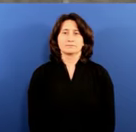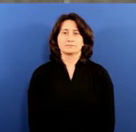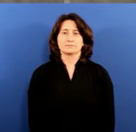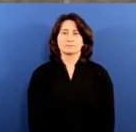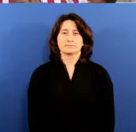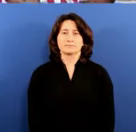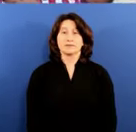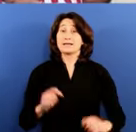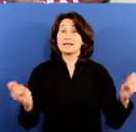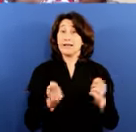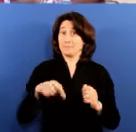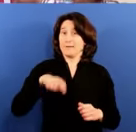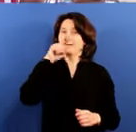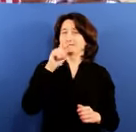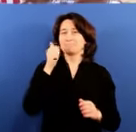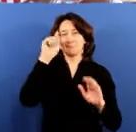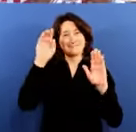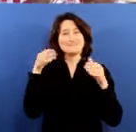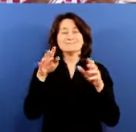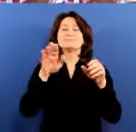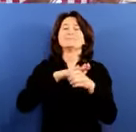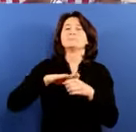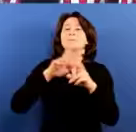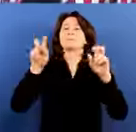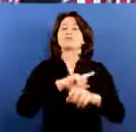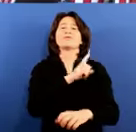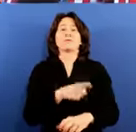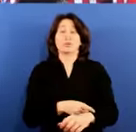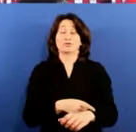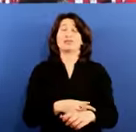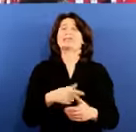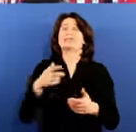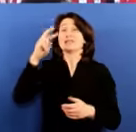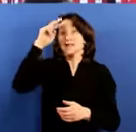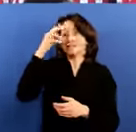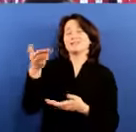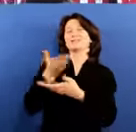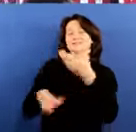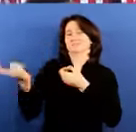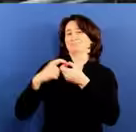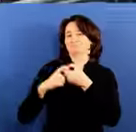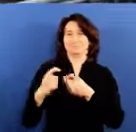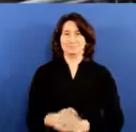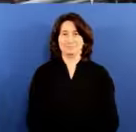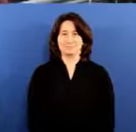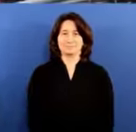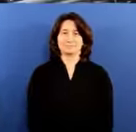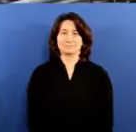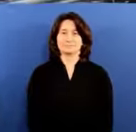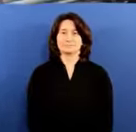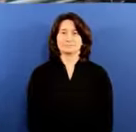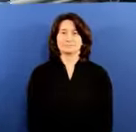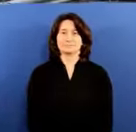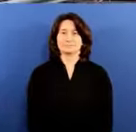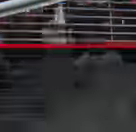erakunde adierazpena prestatu du, lesbiana, gay, transexual eta bisexual elkarteekin lankidetzan. Bizkaiko Foru